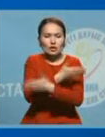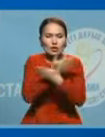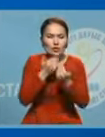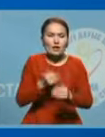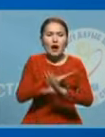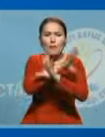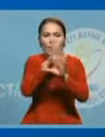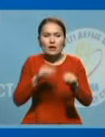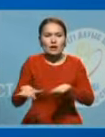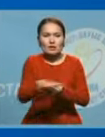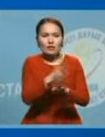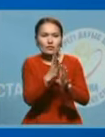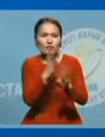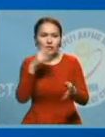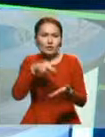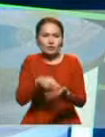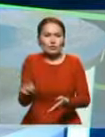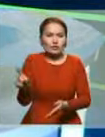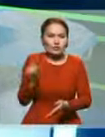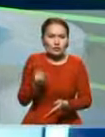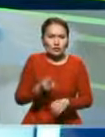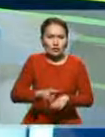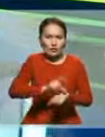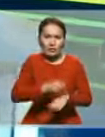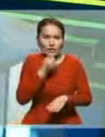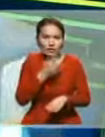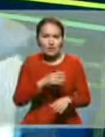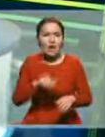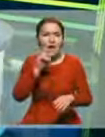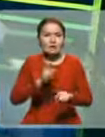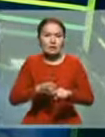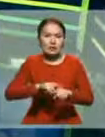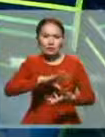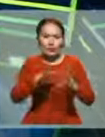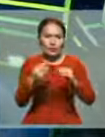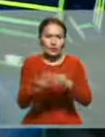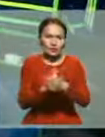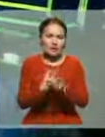Ұзын сонар кезек бар. Әзірге осы, келесі жүздескенше.